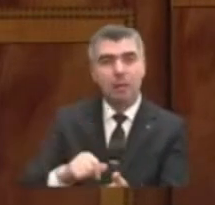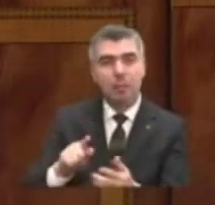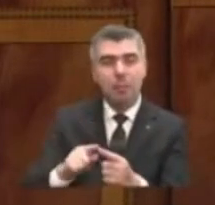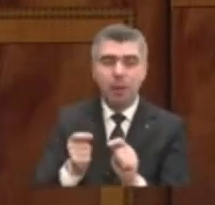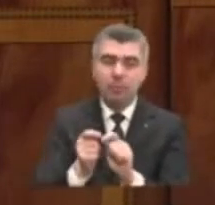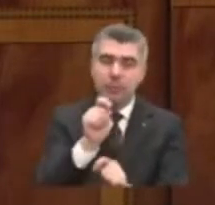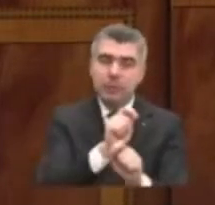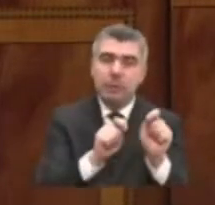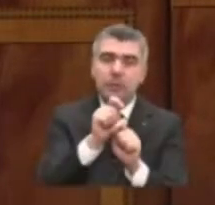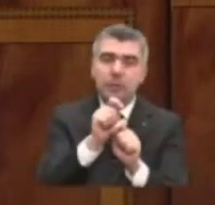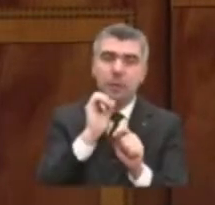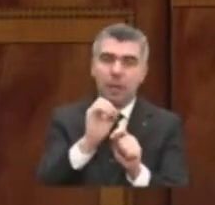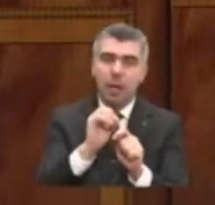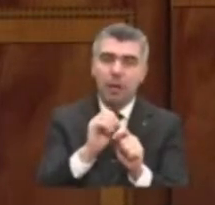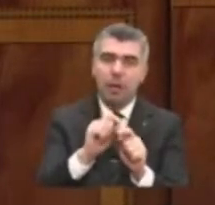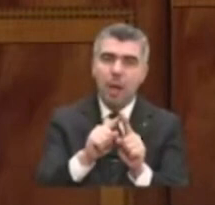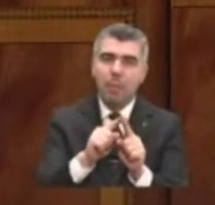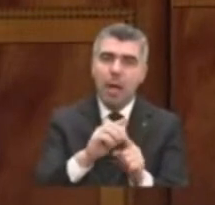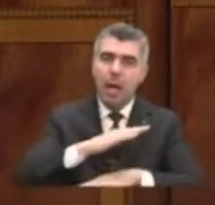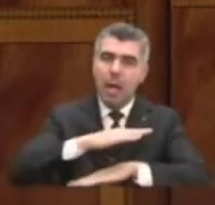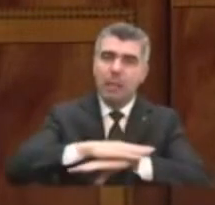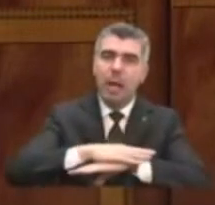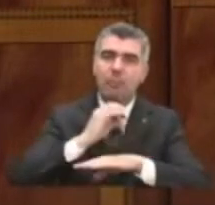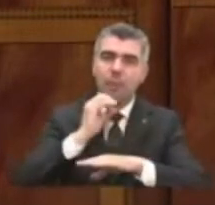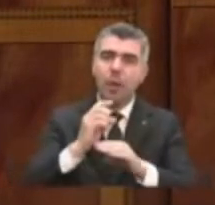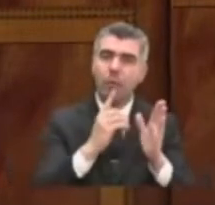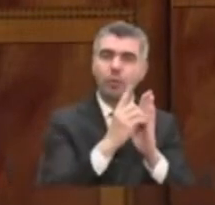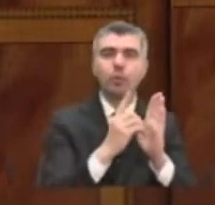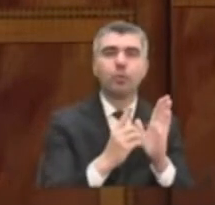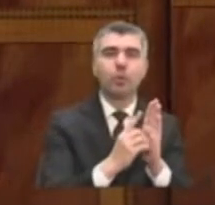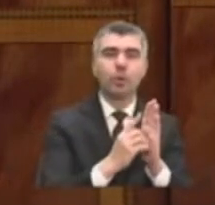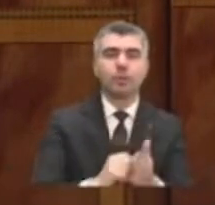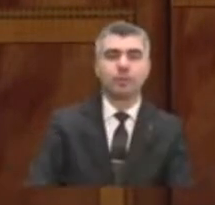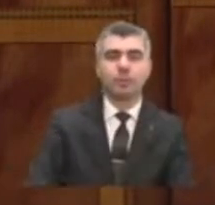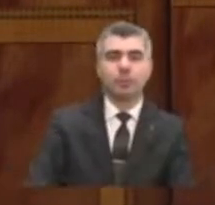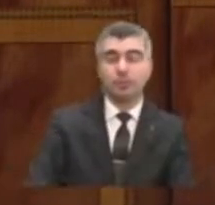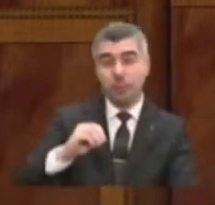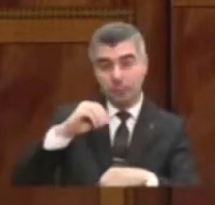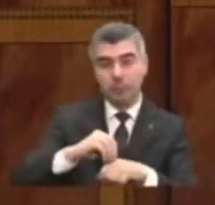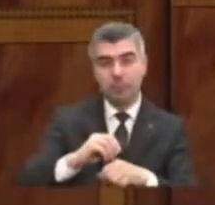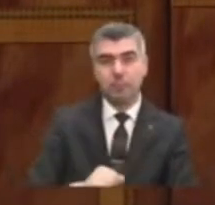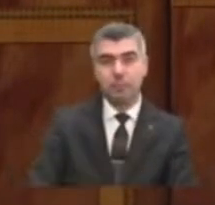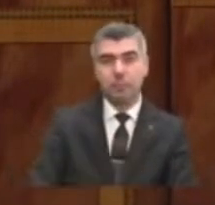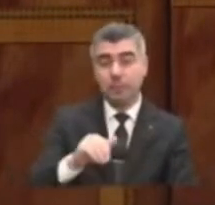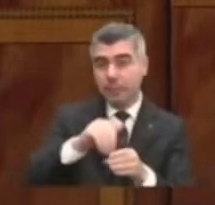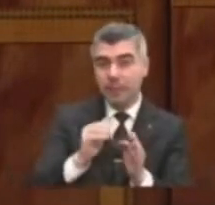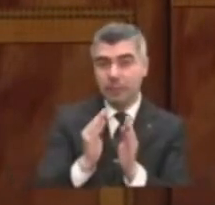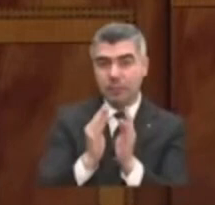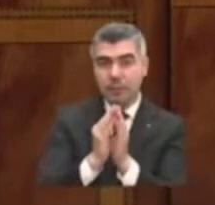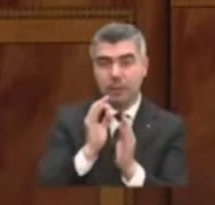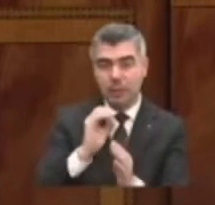معالجتها في اطار السياده والمؤسسات الدستوريه ونؤكد في العداله والتنميه